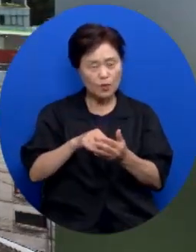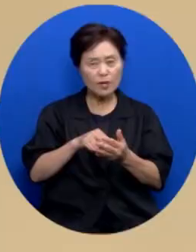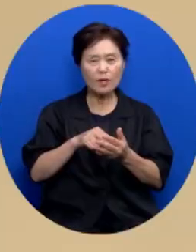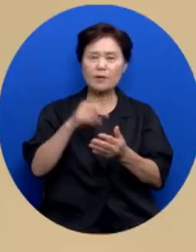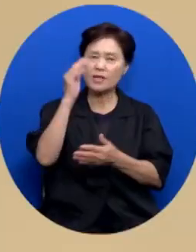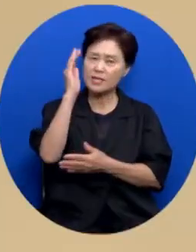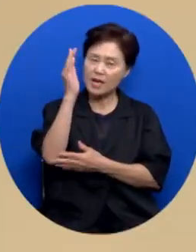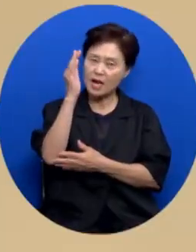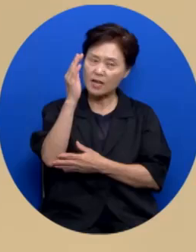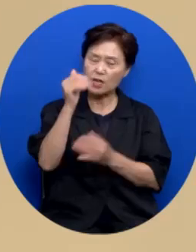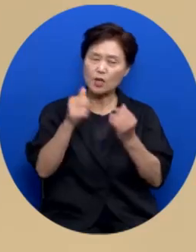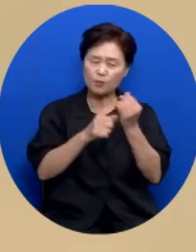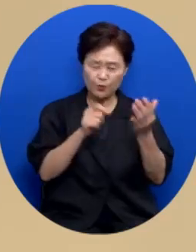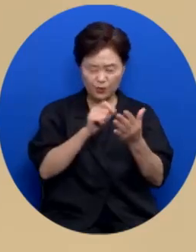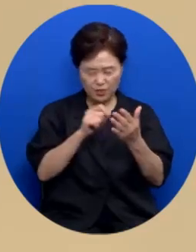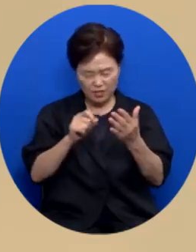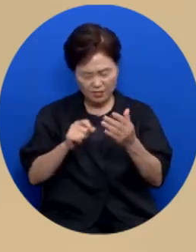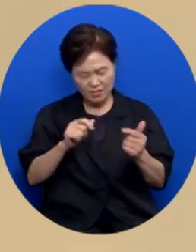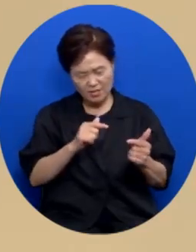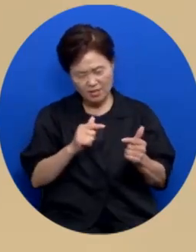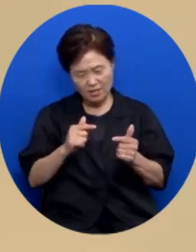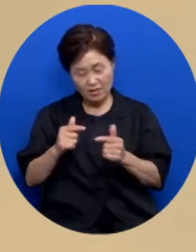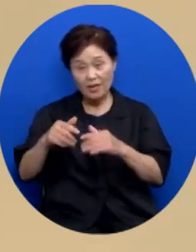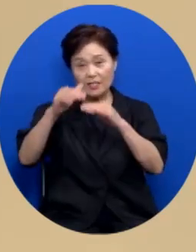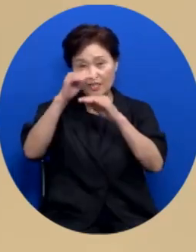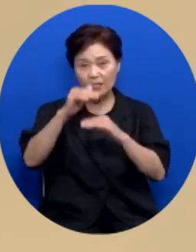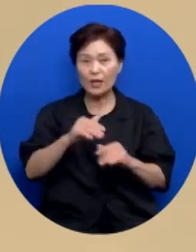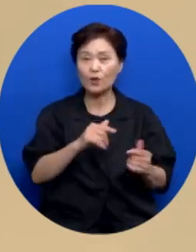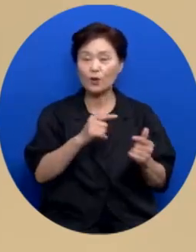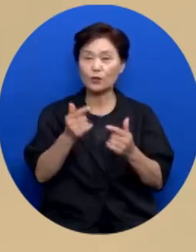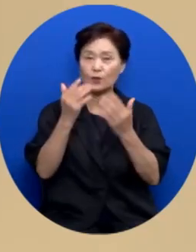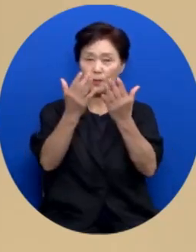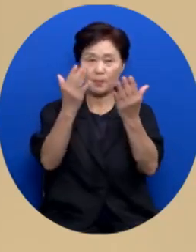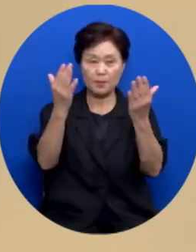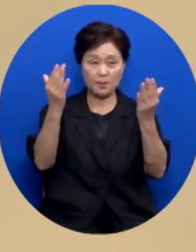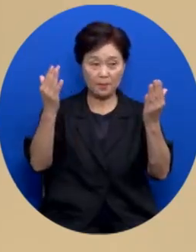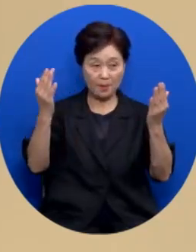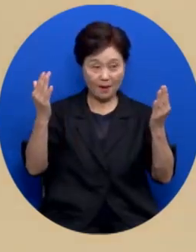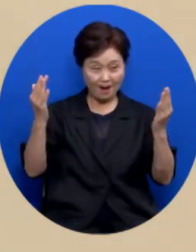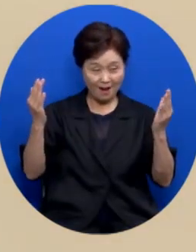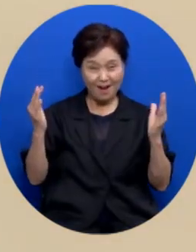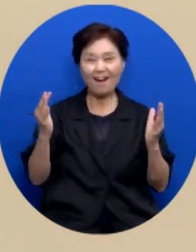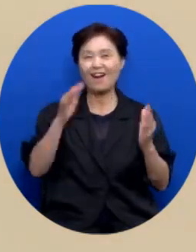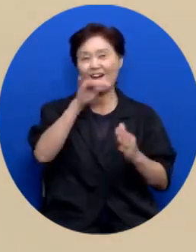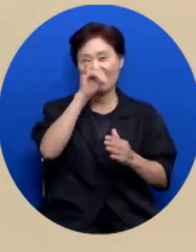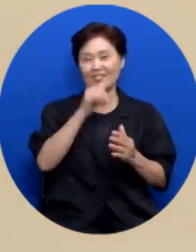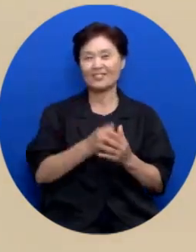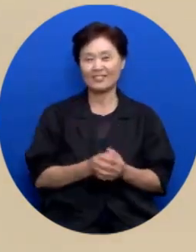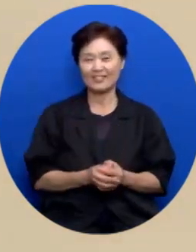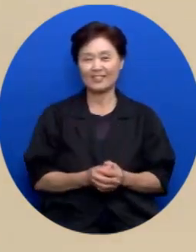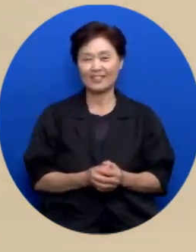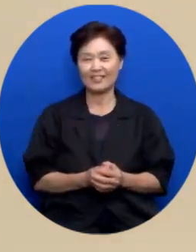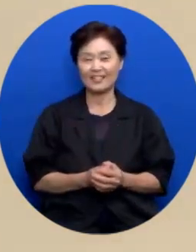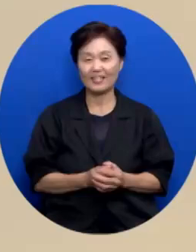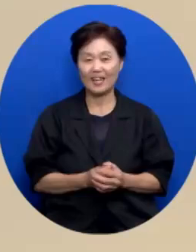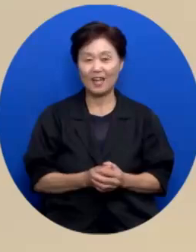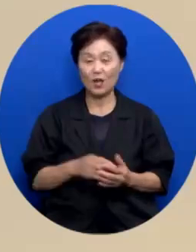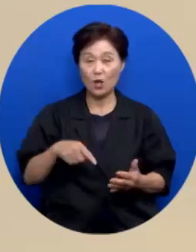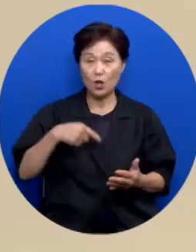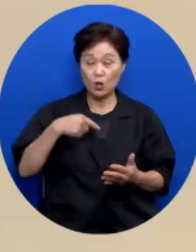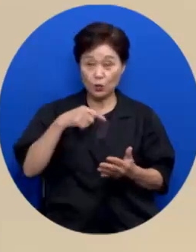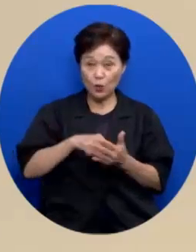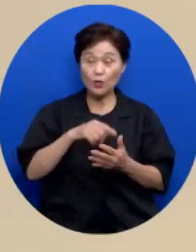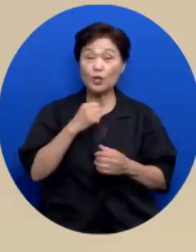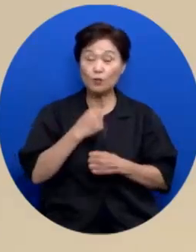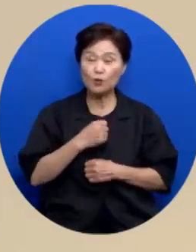쓴서도 시종 더불어서 여러 점의 수화가 차례대로 펼쳐졌습니다 독립군이 과거